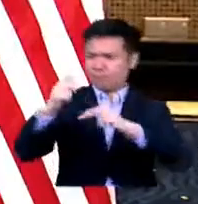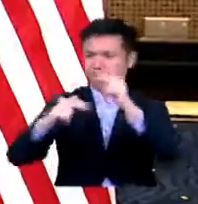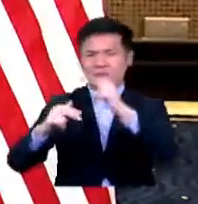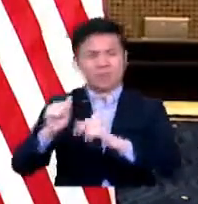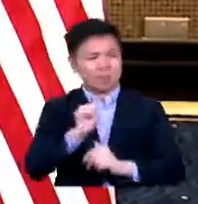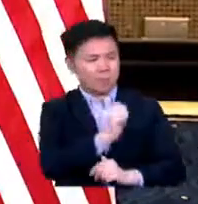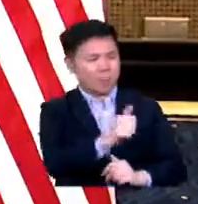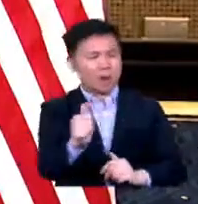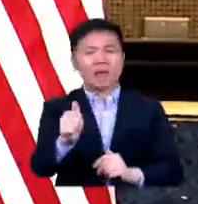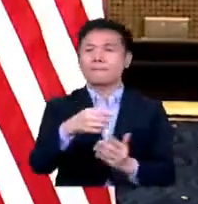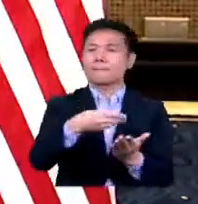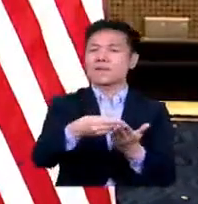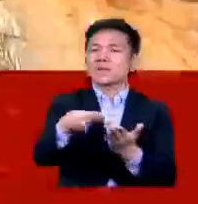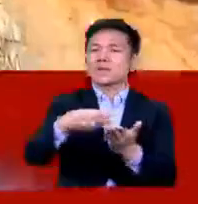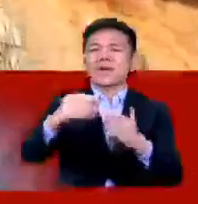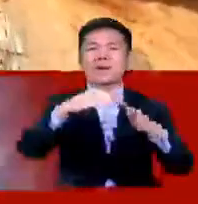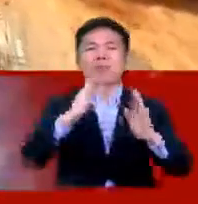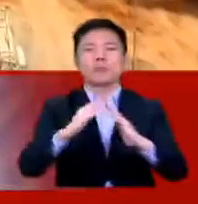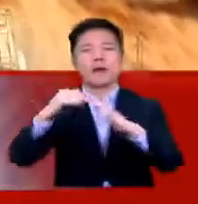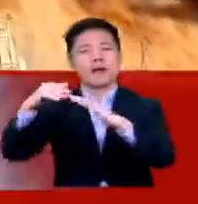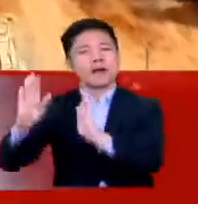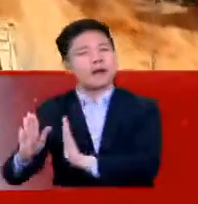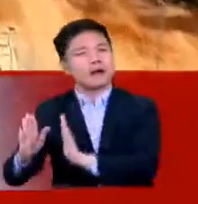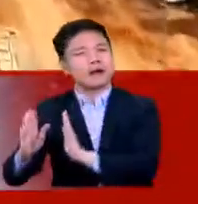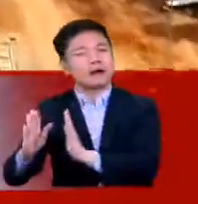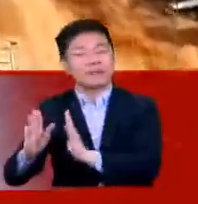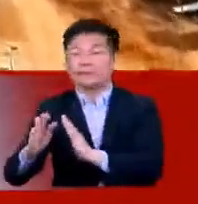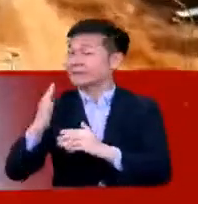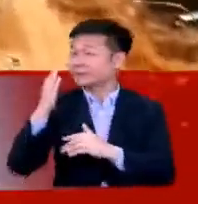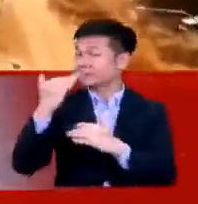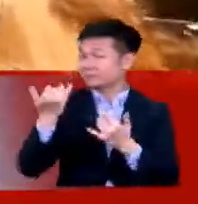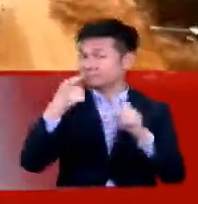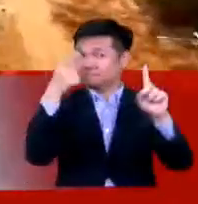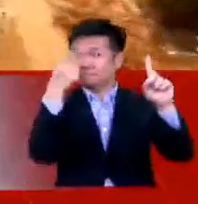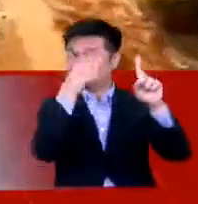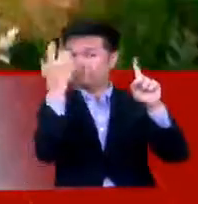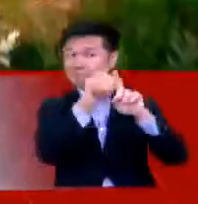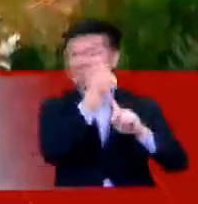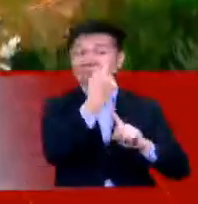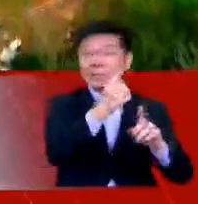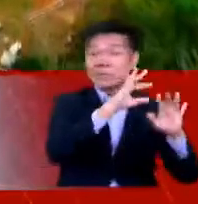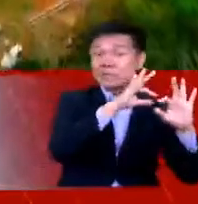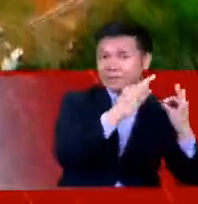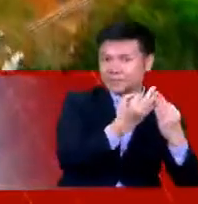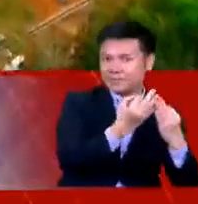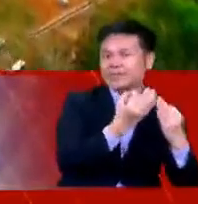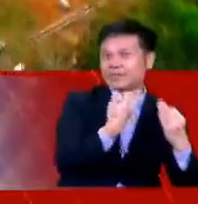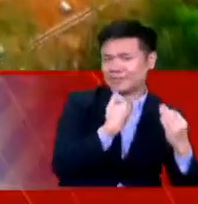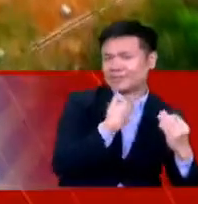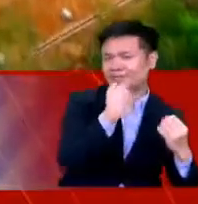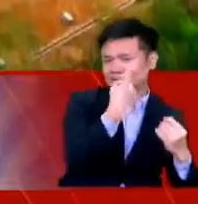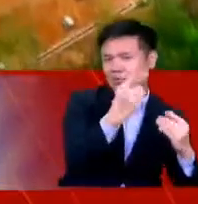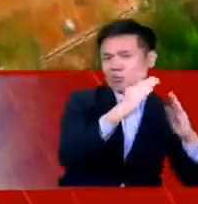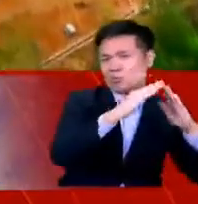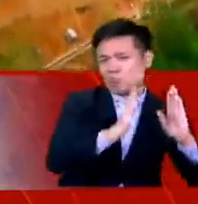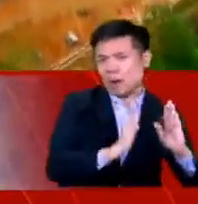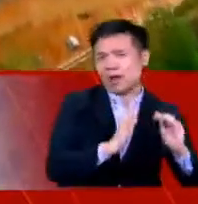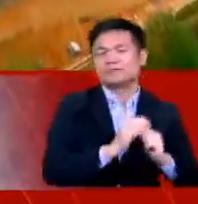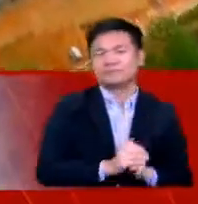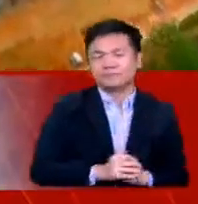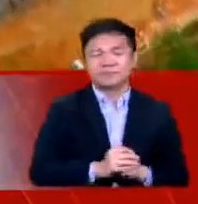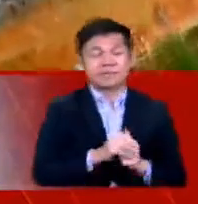kediaman sendiri selari dengan aspirasi satu keluarga satu rumah termasuk